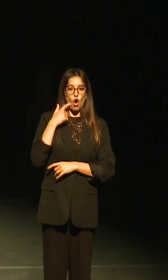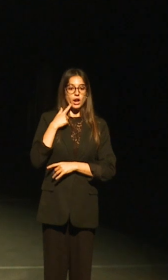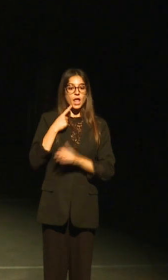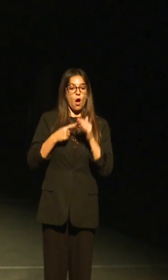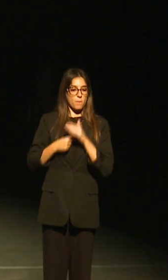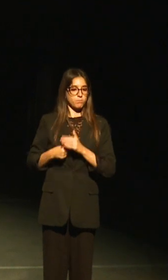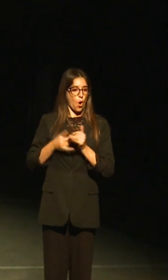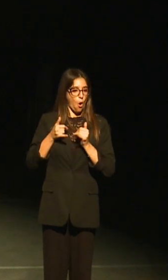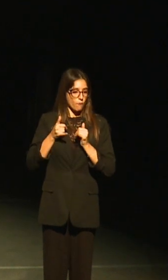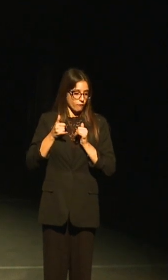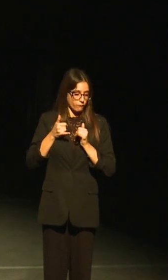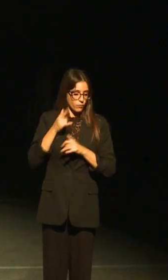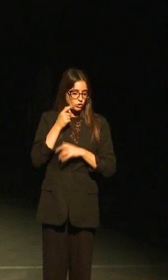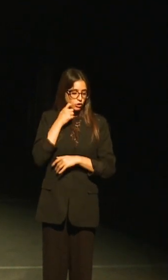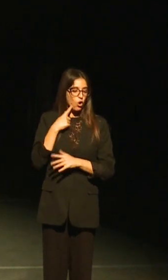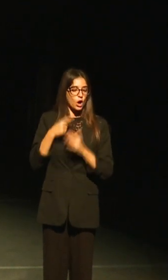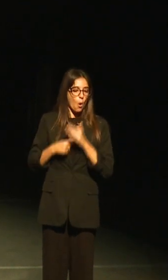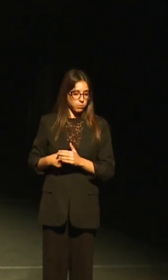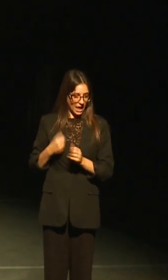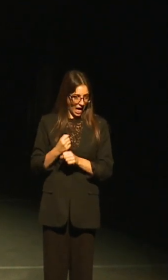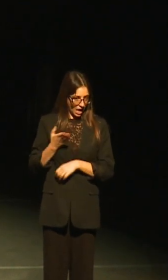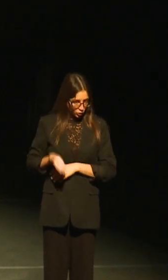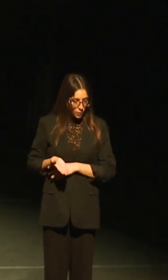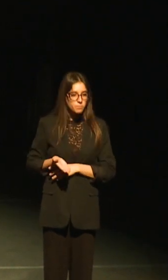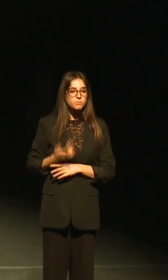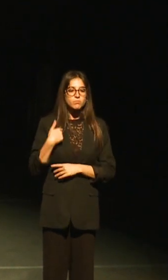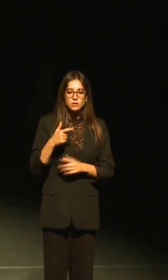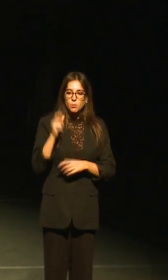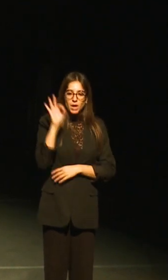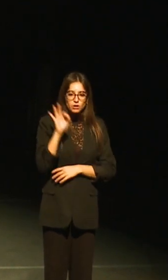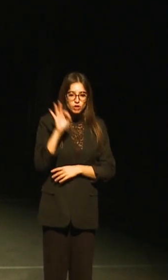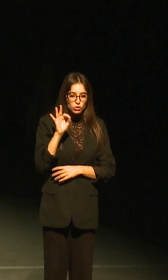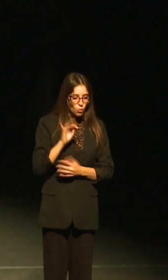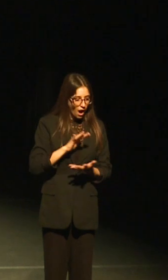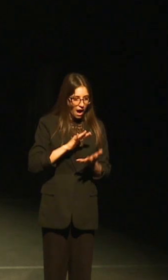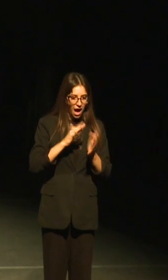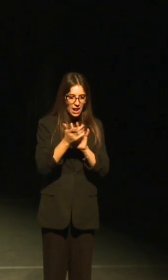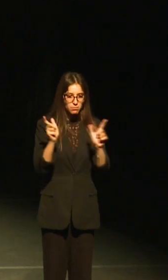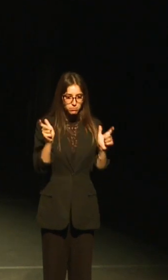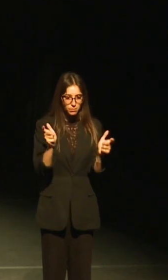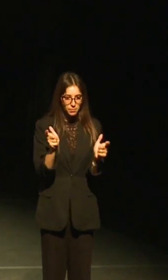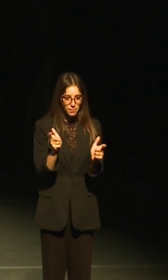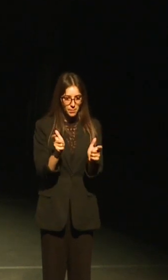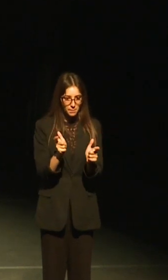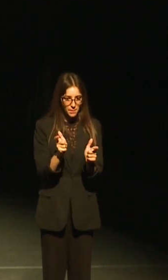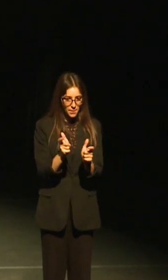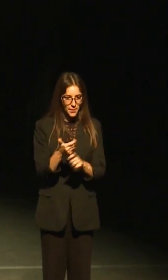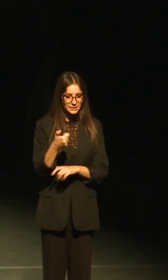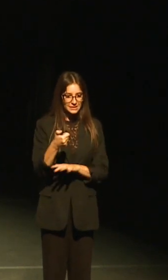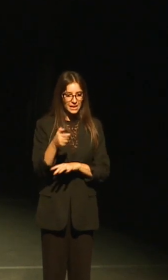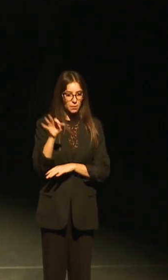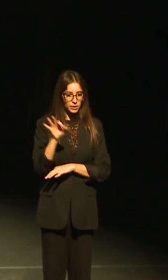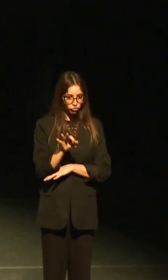è diventato il 65%. cioè l'ascensore sociale sia davvero bloccato oggi